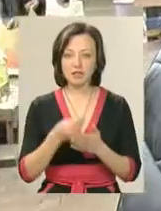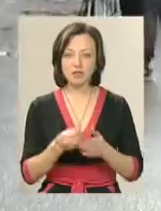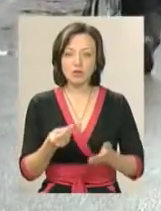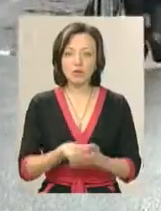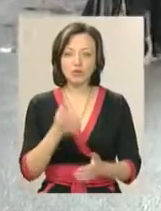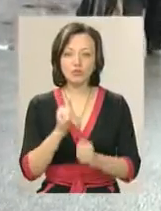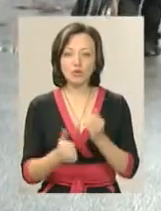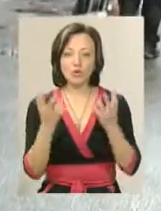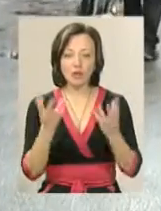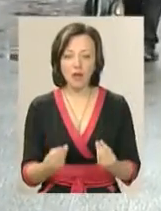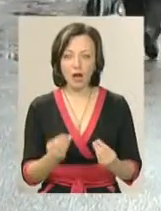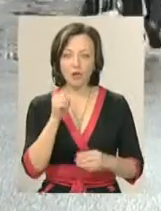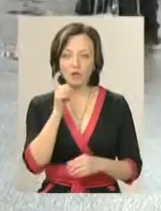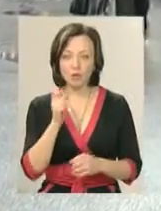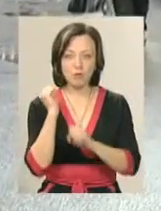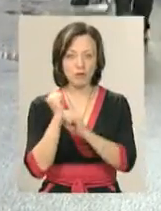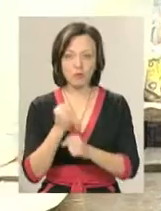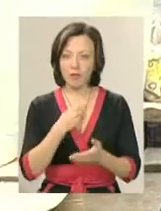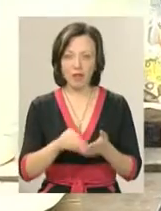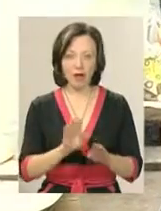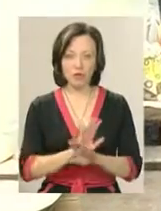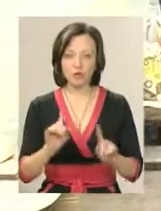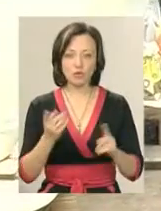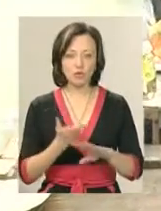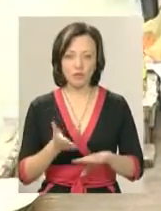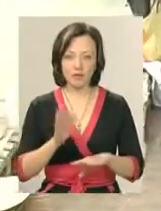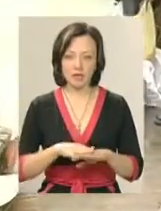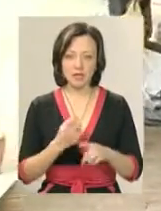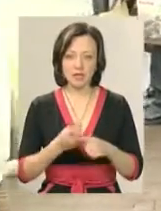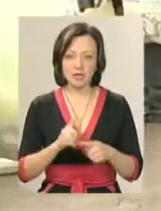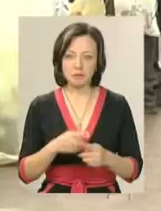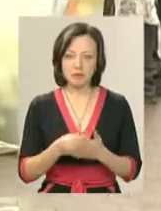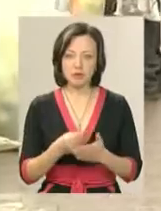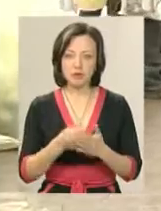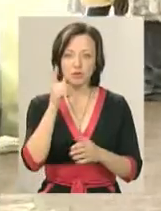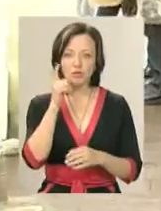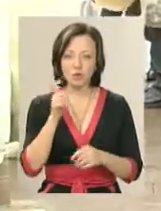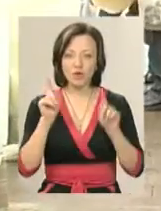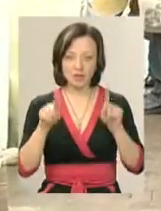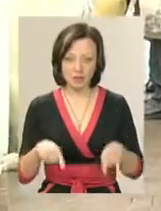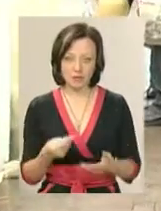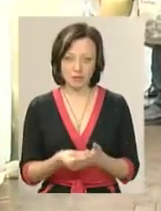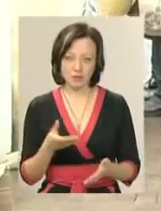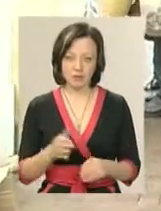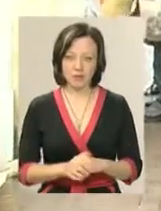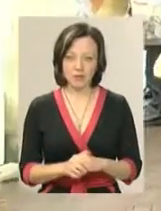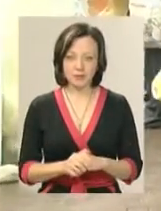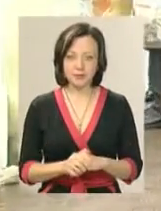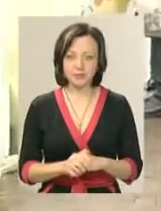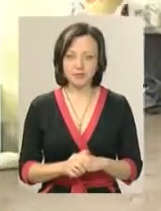зростають мало не щодня. Цукор мішком не купує. Дуже важко з цими цінами. І цукор теж. Цукор